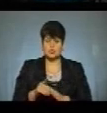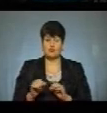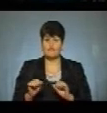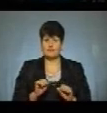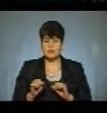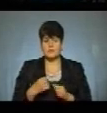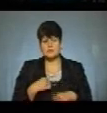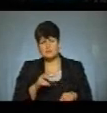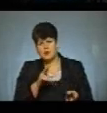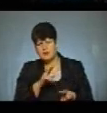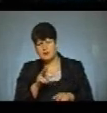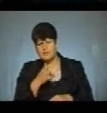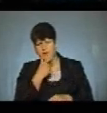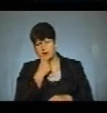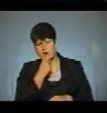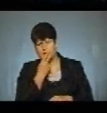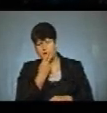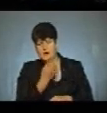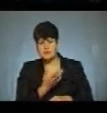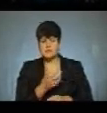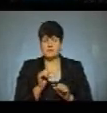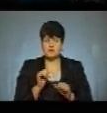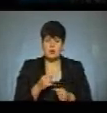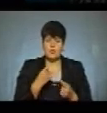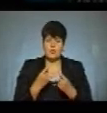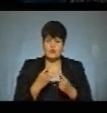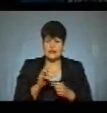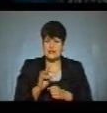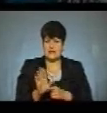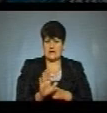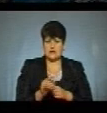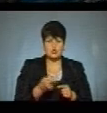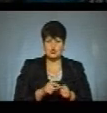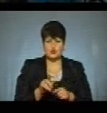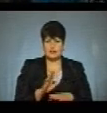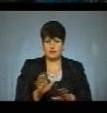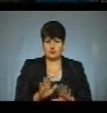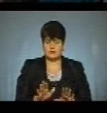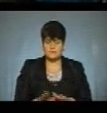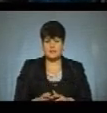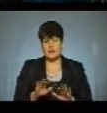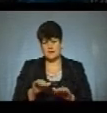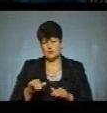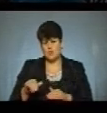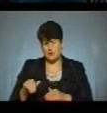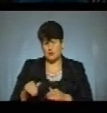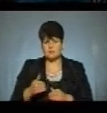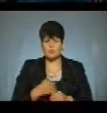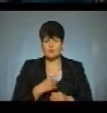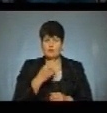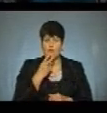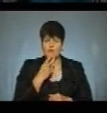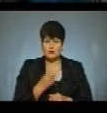нас і придивлялася, і десь, можливо, казала, що ні, цього ніколи не буде. Але згодом ми хочемо